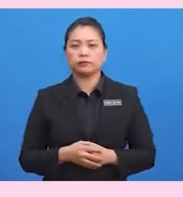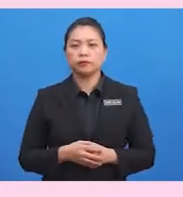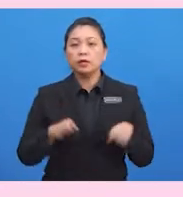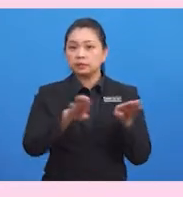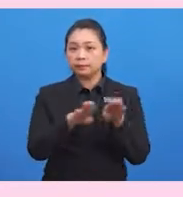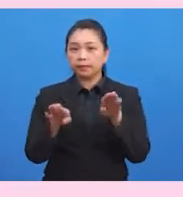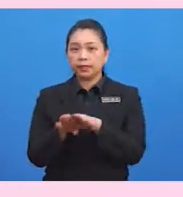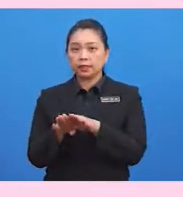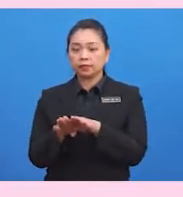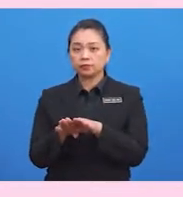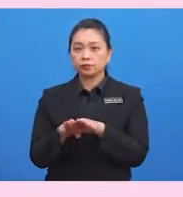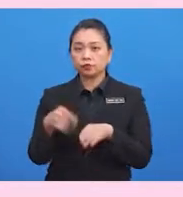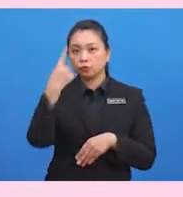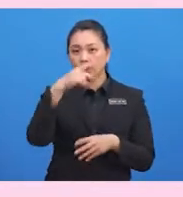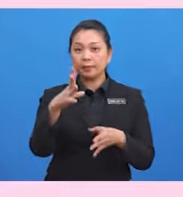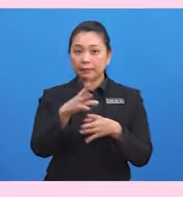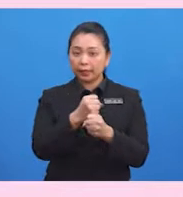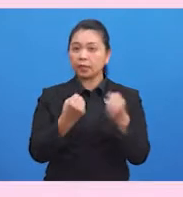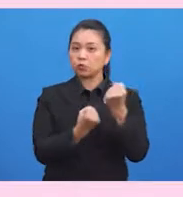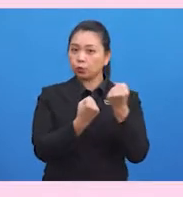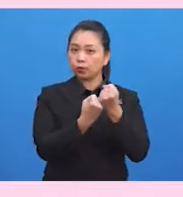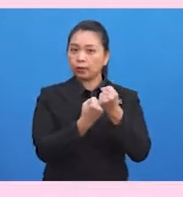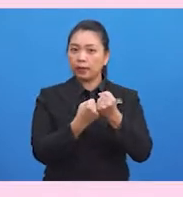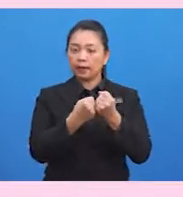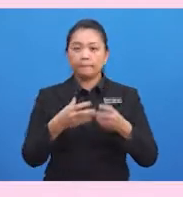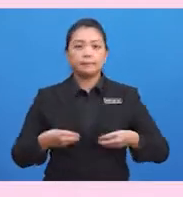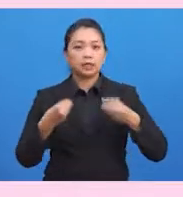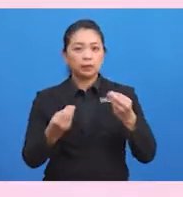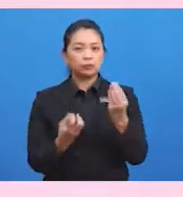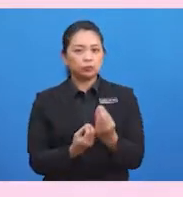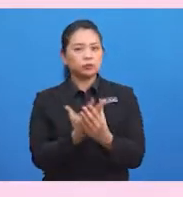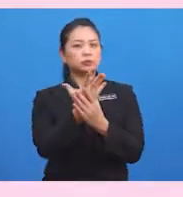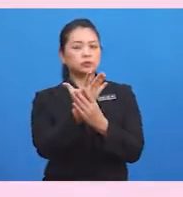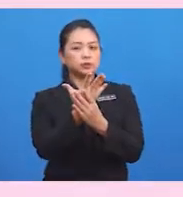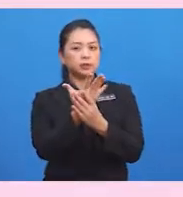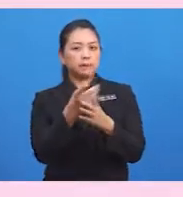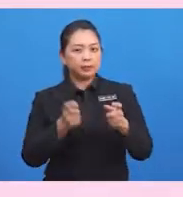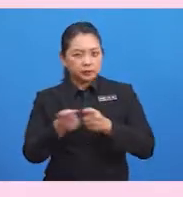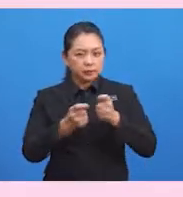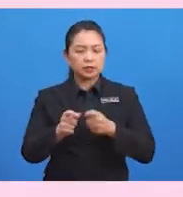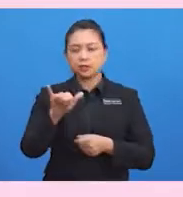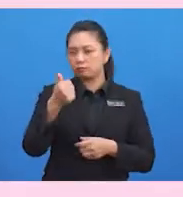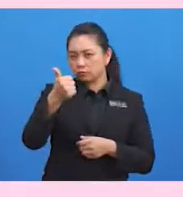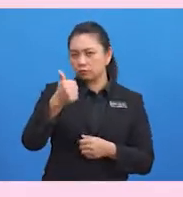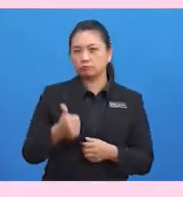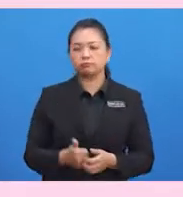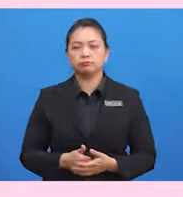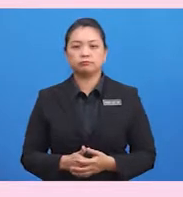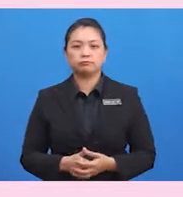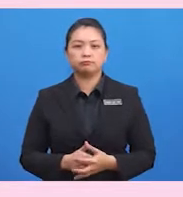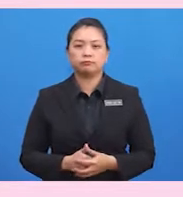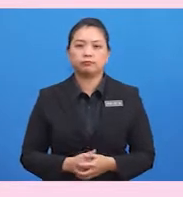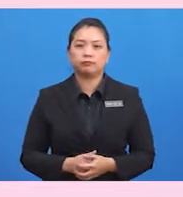pembesa adalah sebagai tanda untuk mendapatkan sokongan bagi memantapkan ih bentar